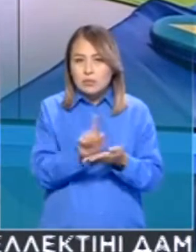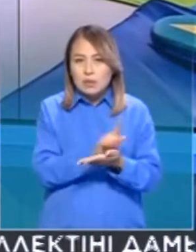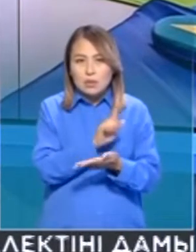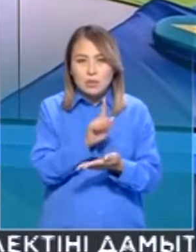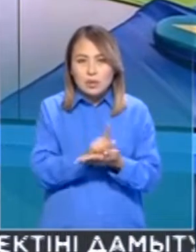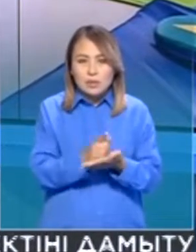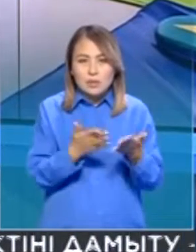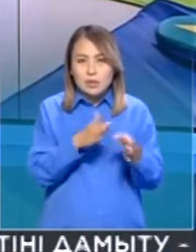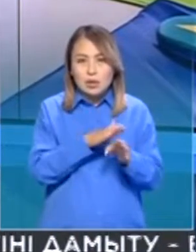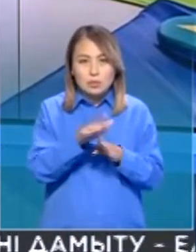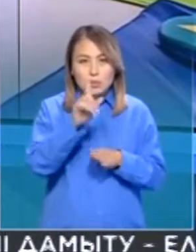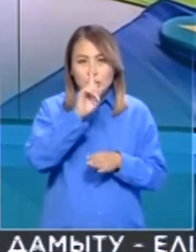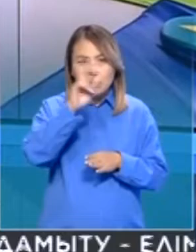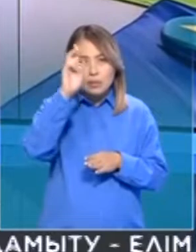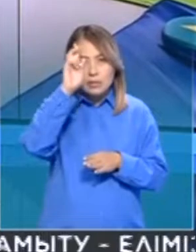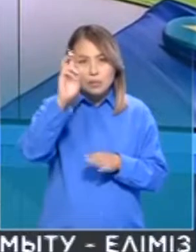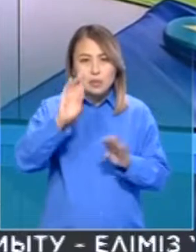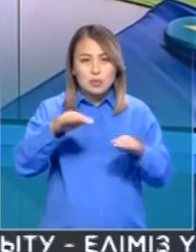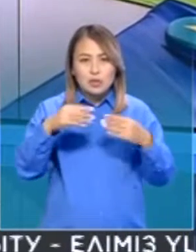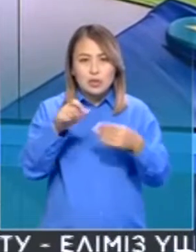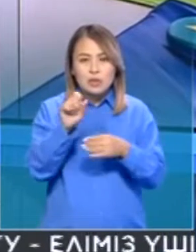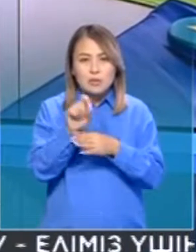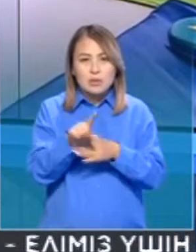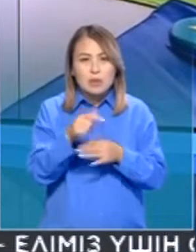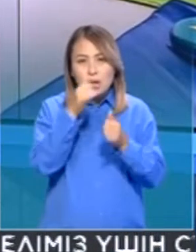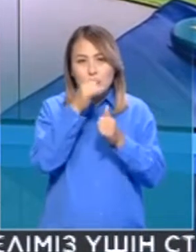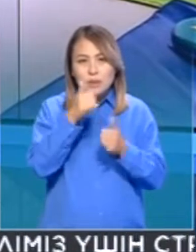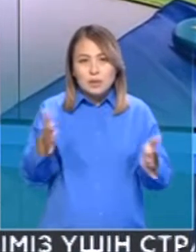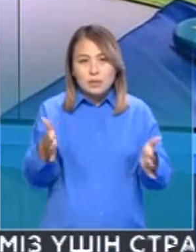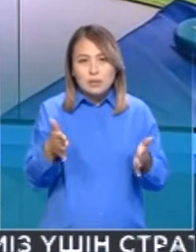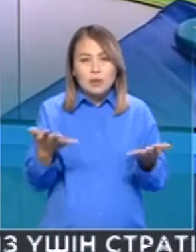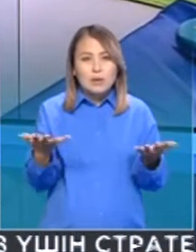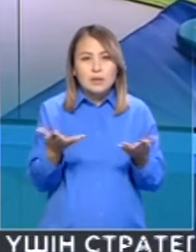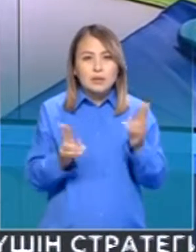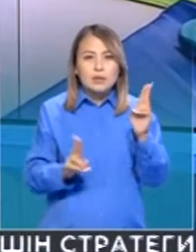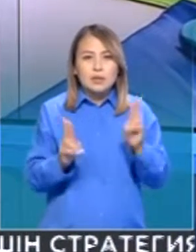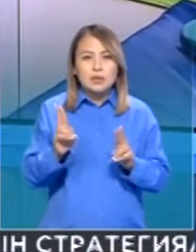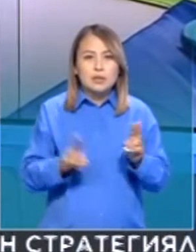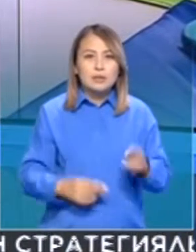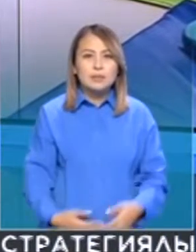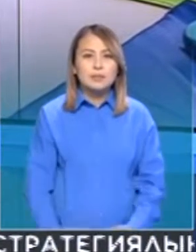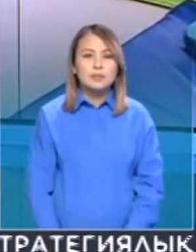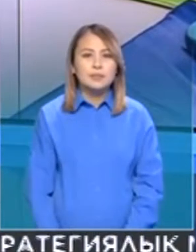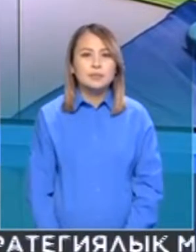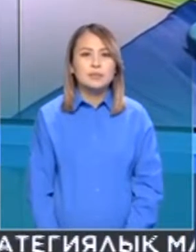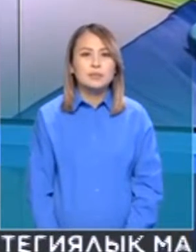міндетті. Талаптар орындалмаса мемлекеттік білім беру бойынша тапсырыс ала алмайды. Бұл қандай ережелер? Аягөз Оралбайқызы